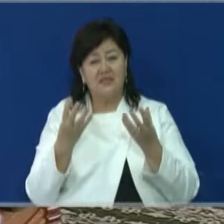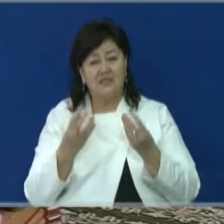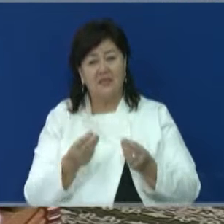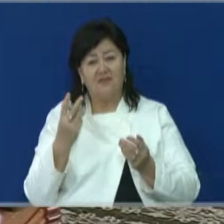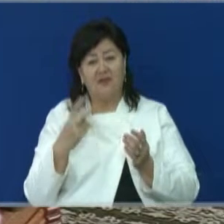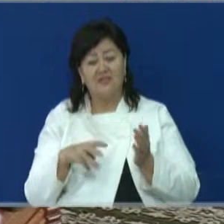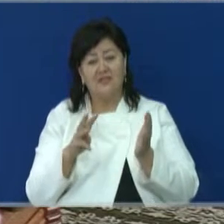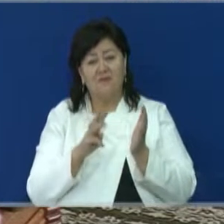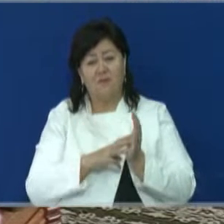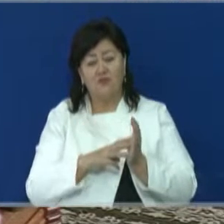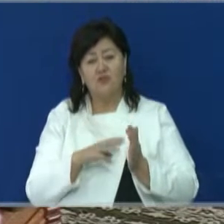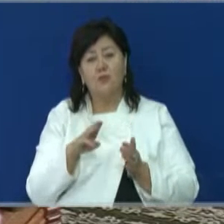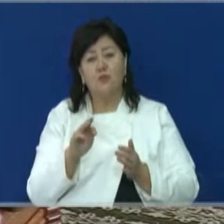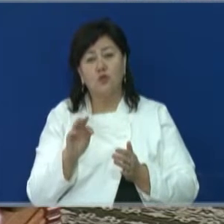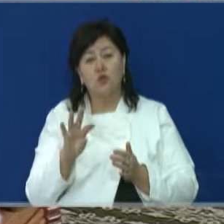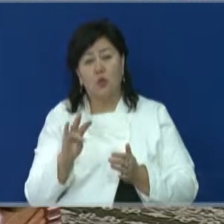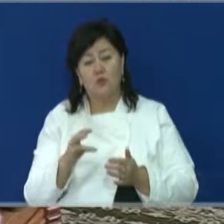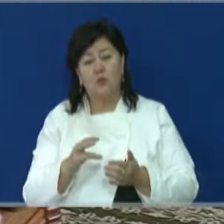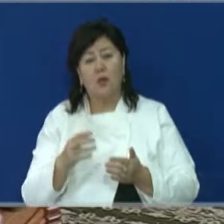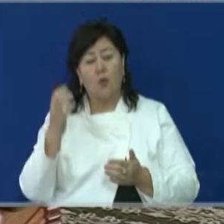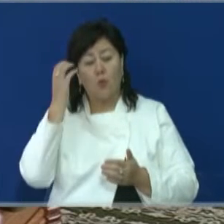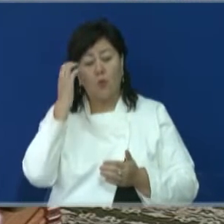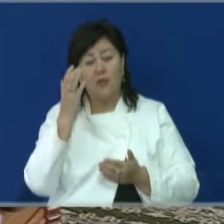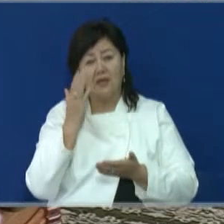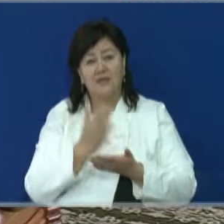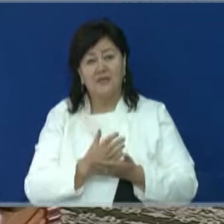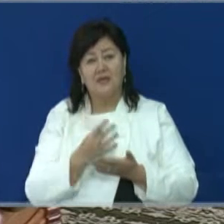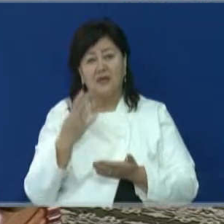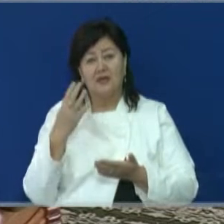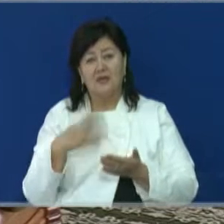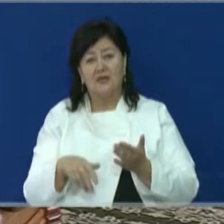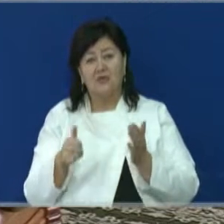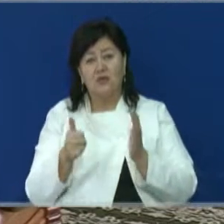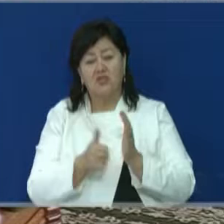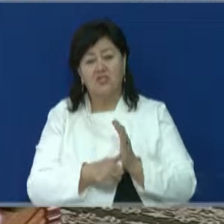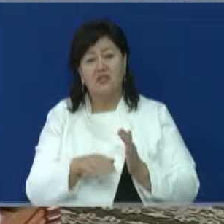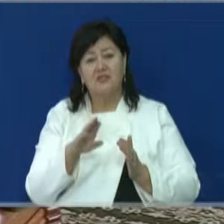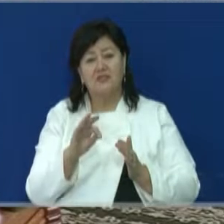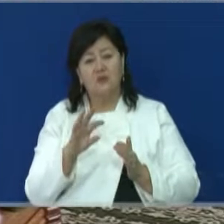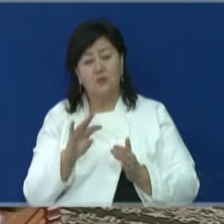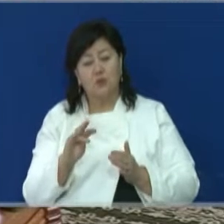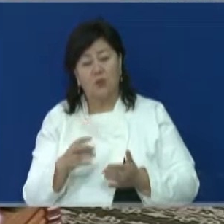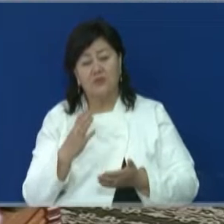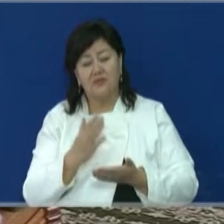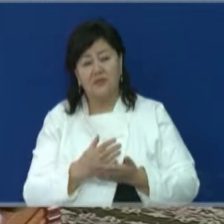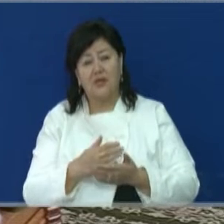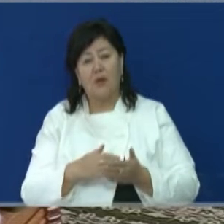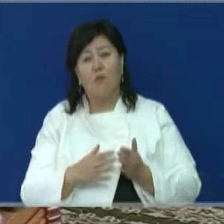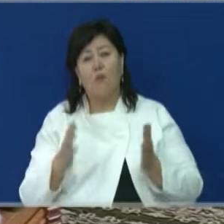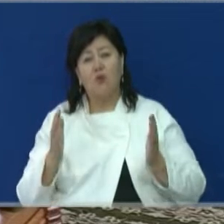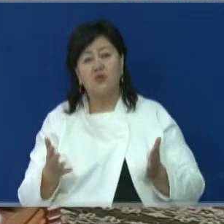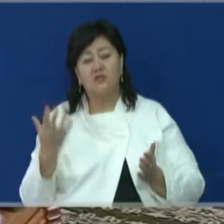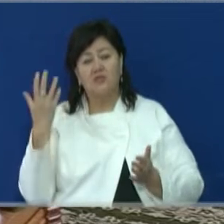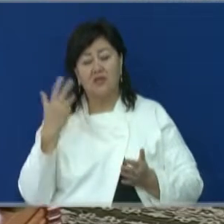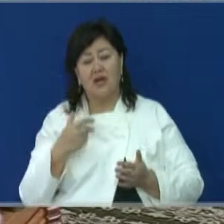мың тоннаны құрауы тиіс. Бүгінде қаламыздың қазандықтарына 40,5 мың көмір жеткізілді. Яғни нормативтік қордан артық және күн